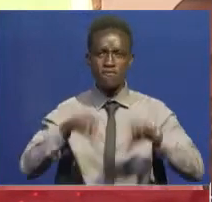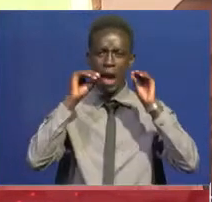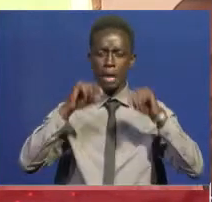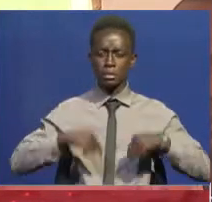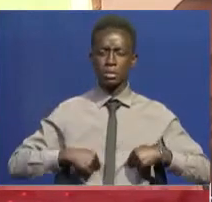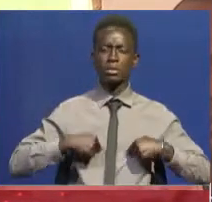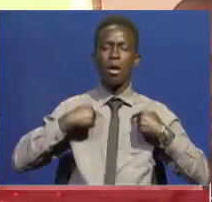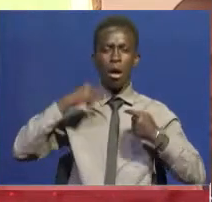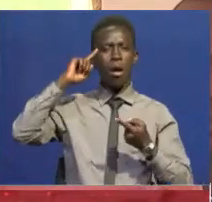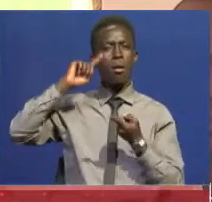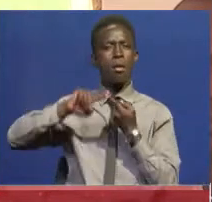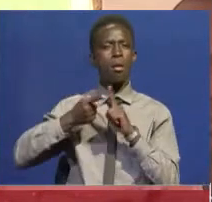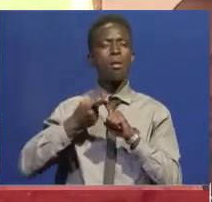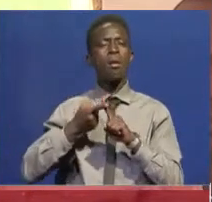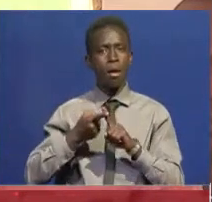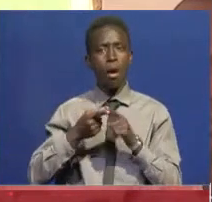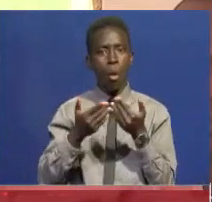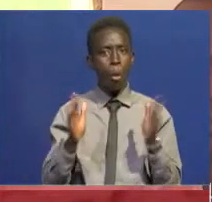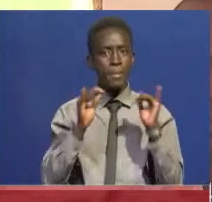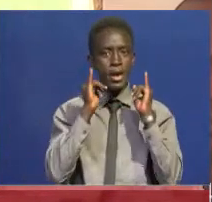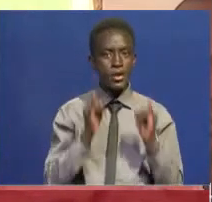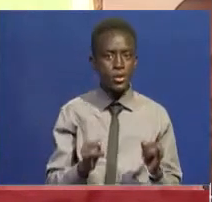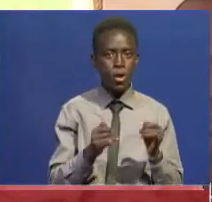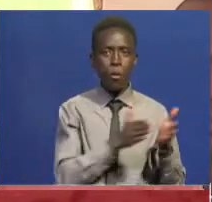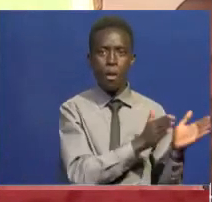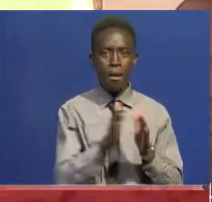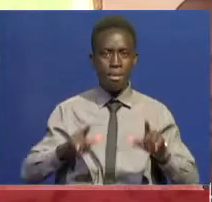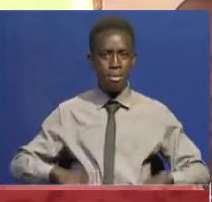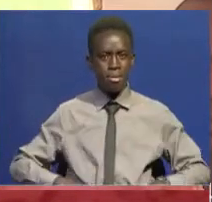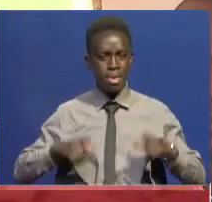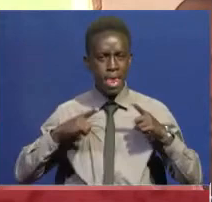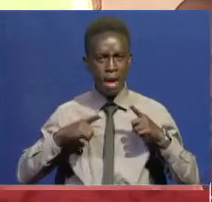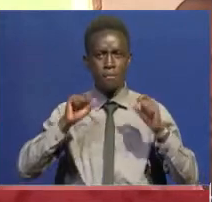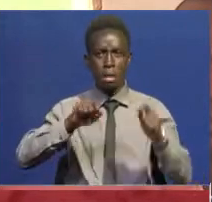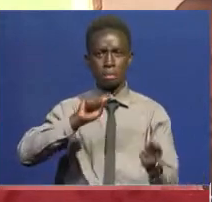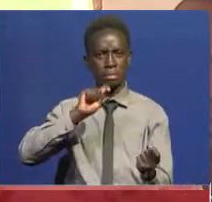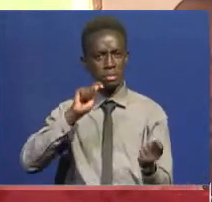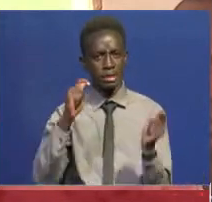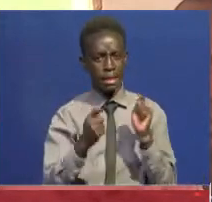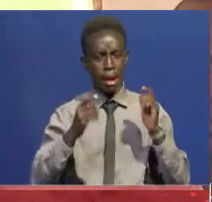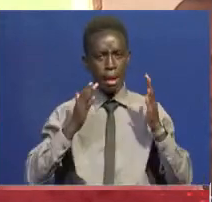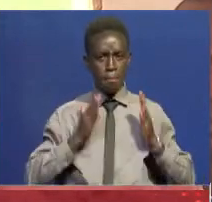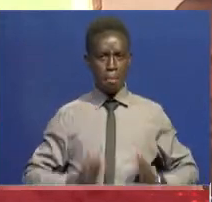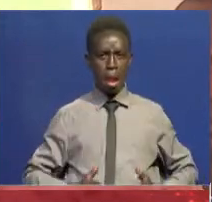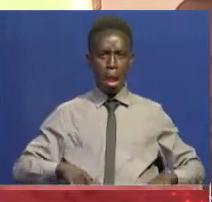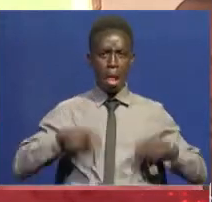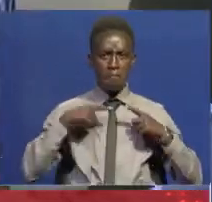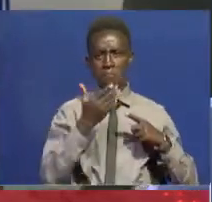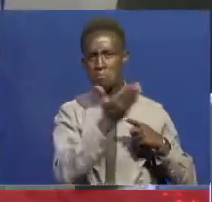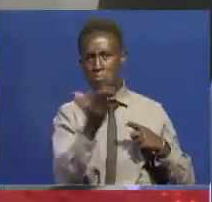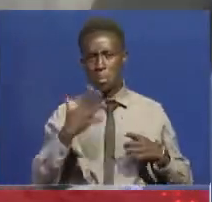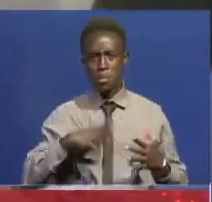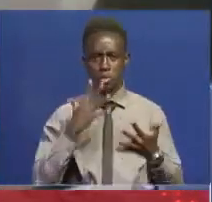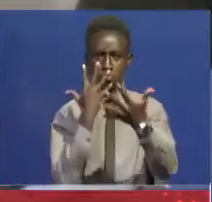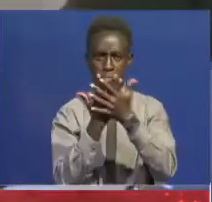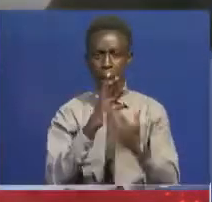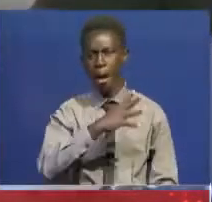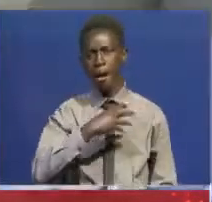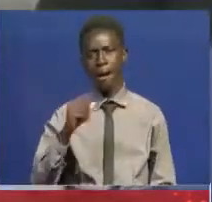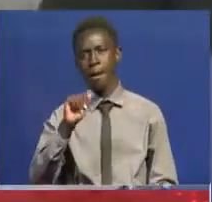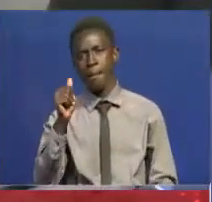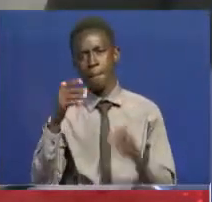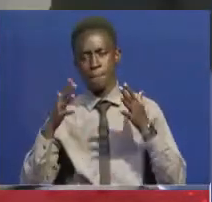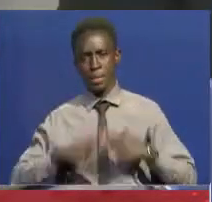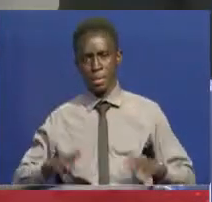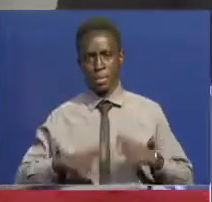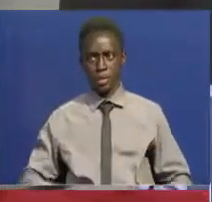and opening new chapters of life that can change the lives of inmates and other people. Mama wa taifa